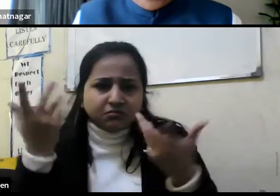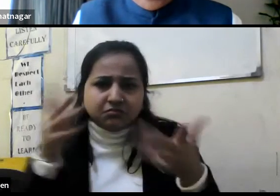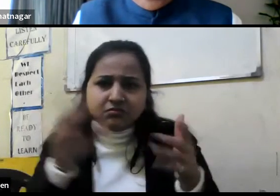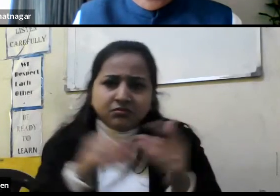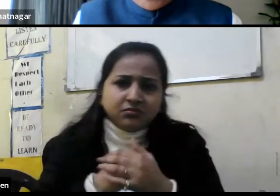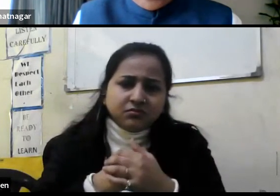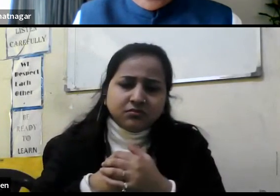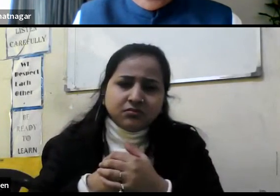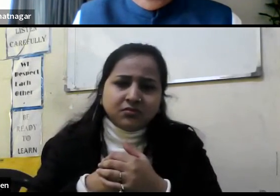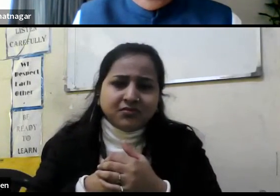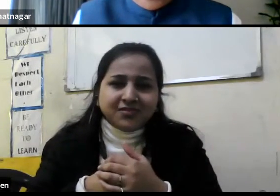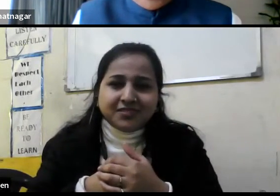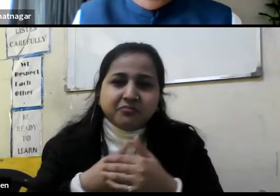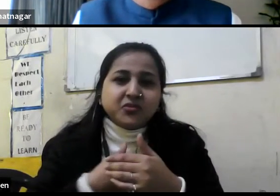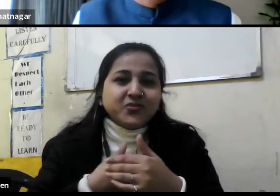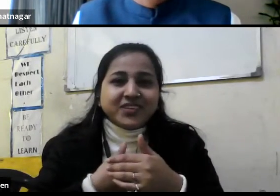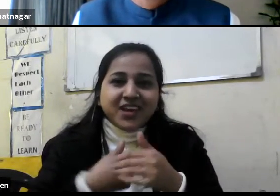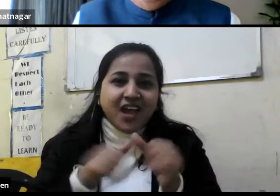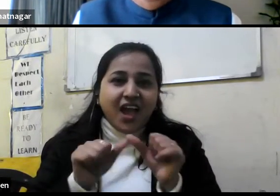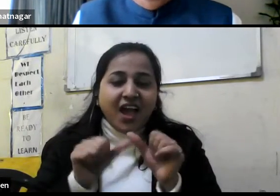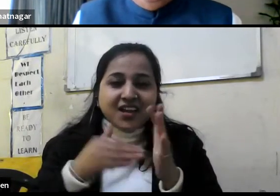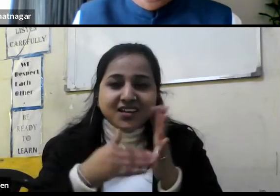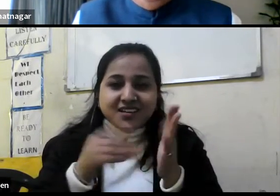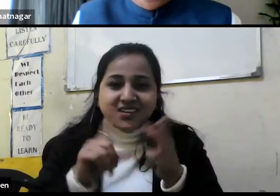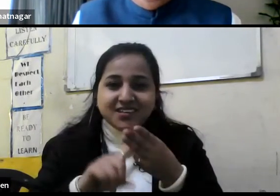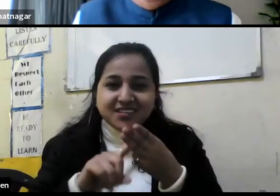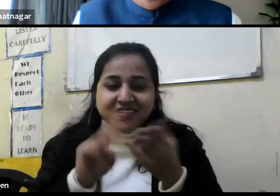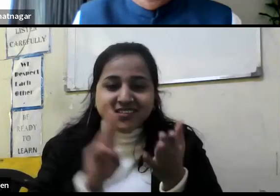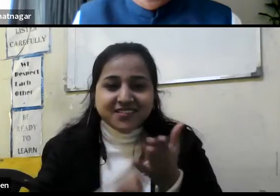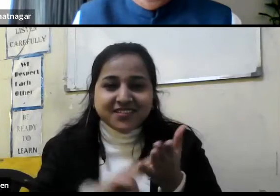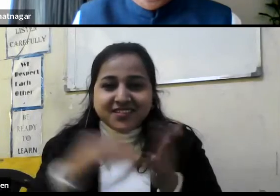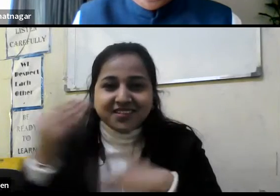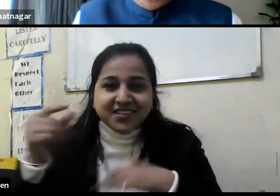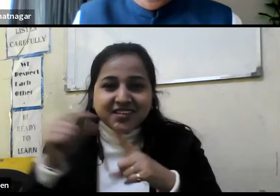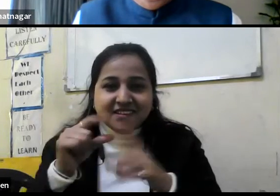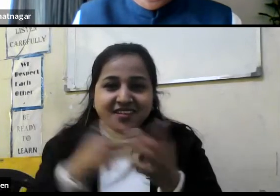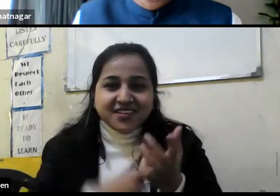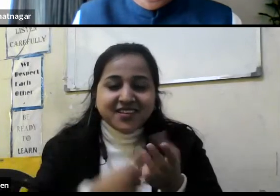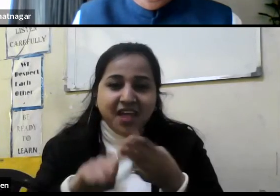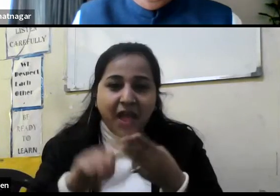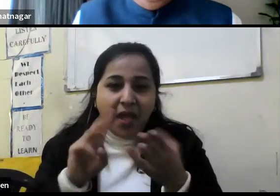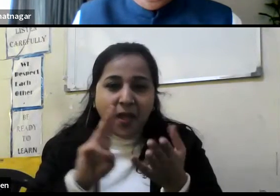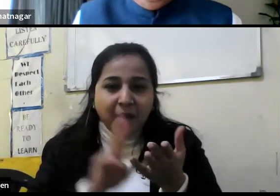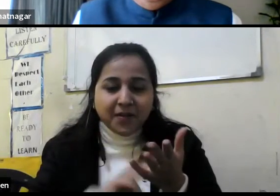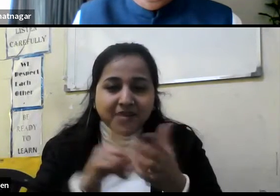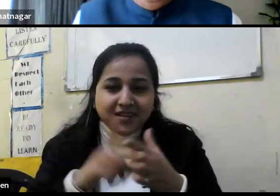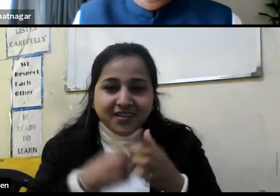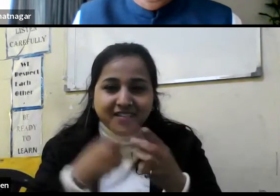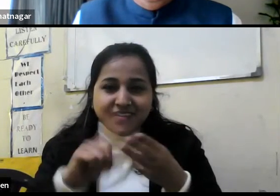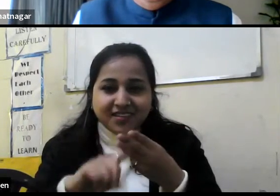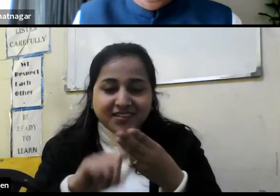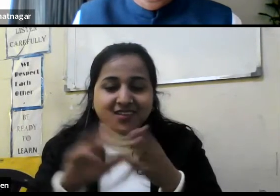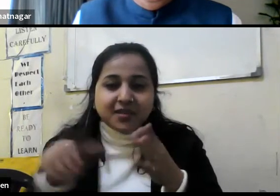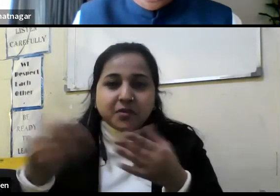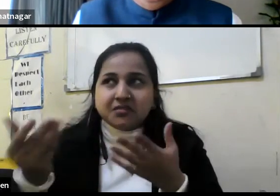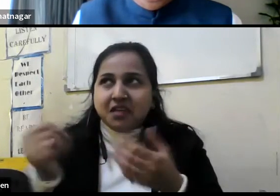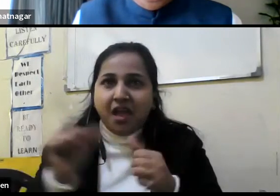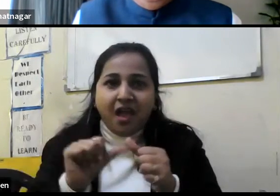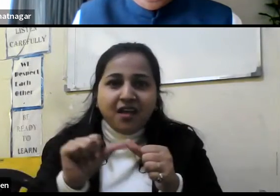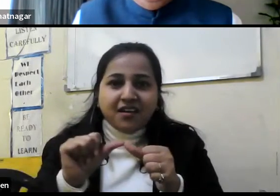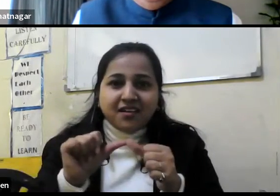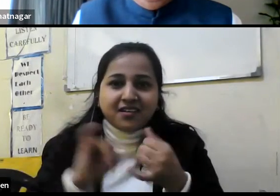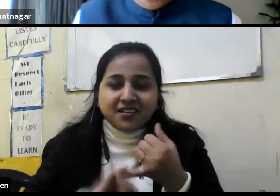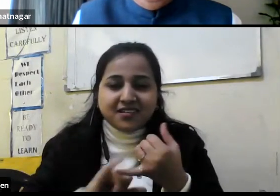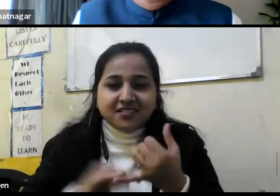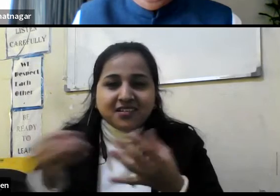की नौकरी मिल जाए मैं कर लूंगा, बट वो तो हुआ नहीं। अब तो उम्र चली गई उसकी, और प्रेम जी भी अब बाहर आ गए